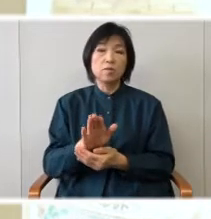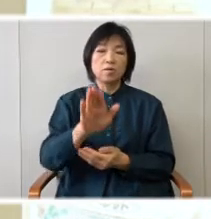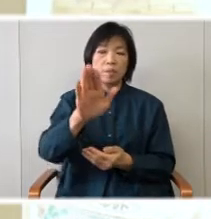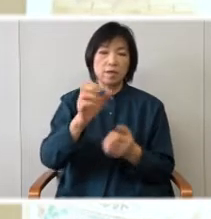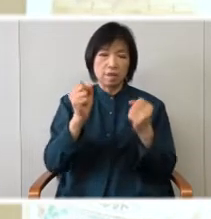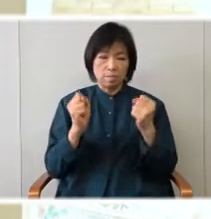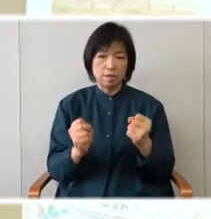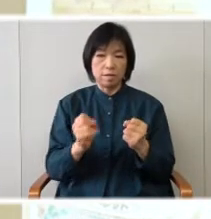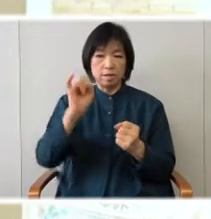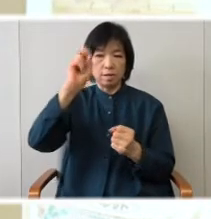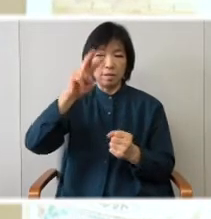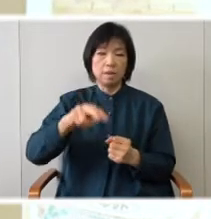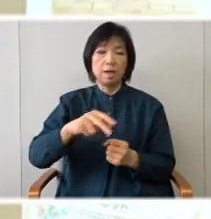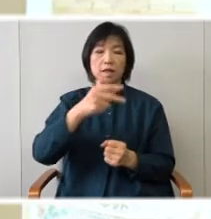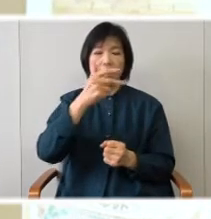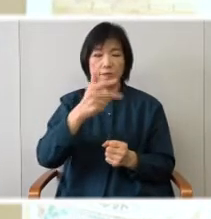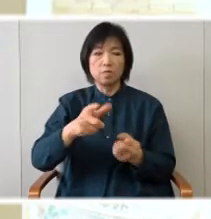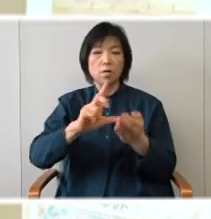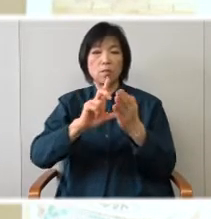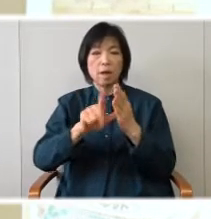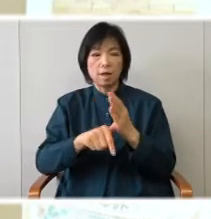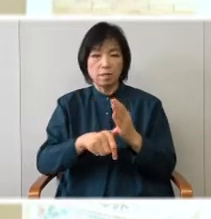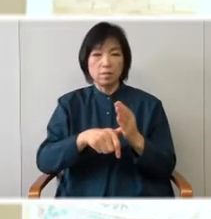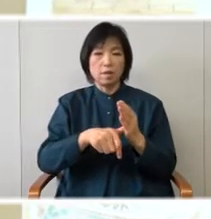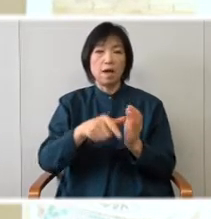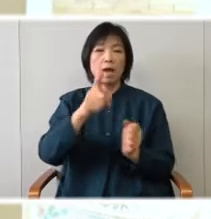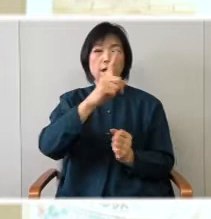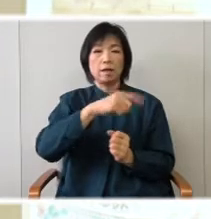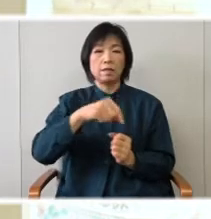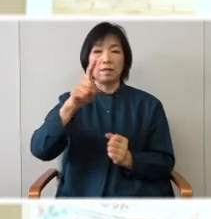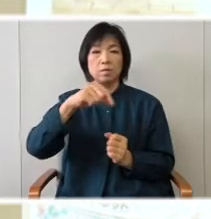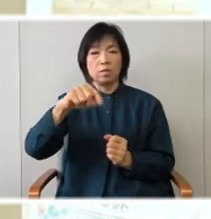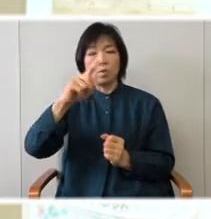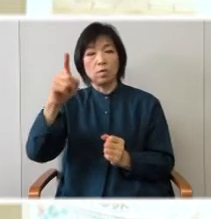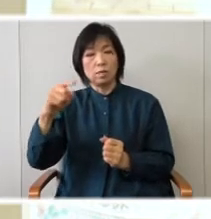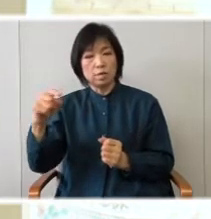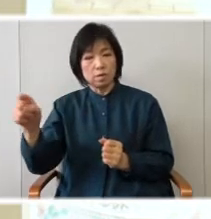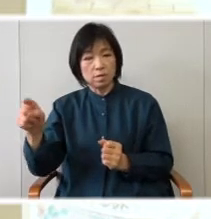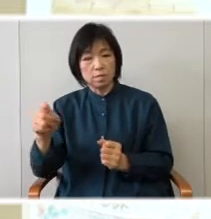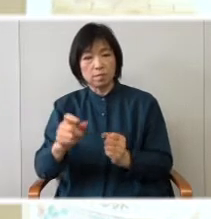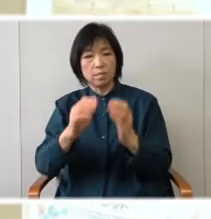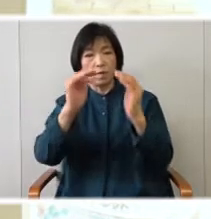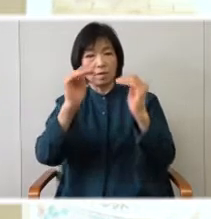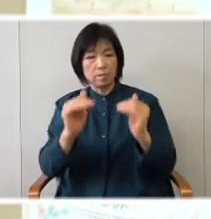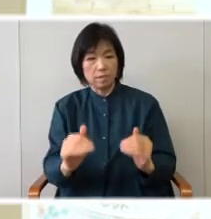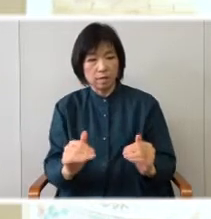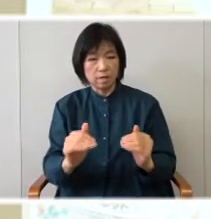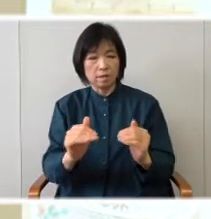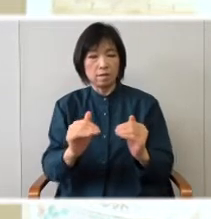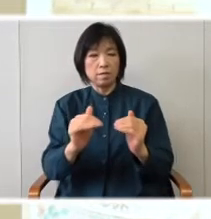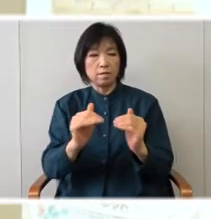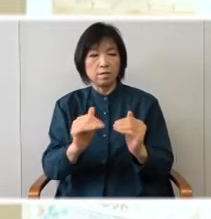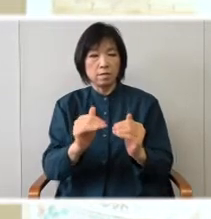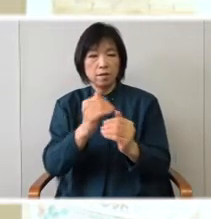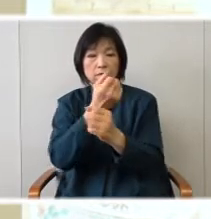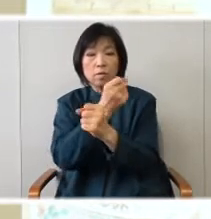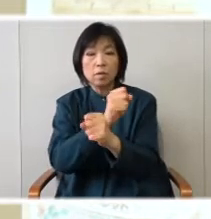で、まあ、稲市ではあの脱炭素の事業に取り組む自治体を、